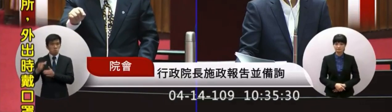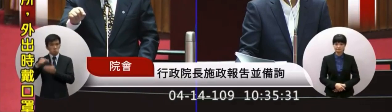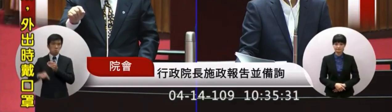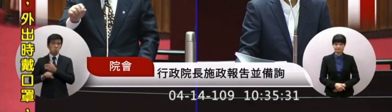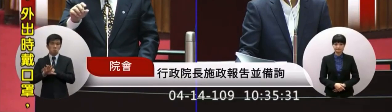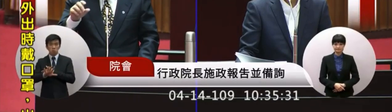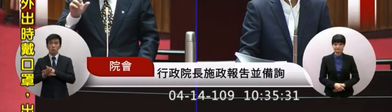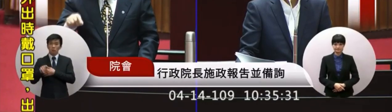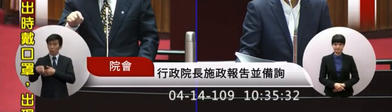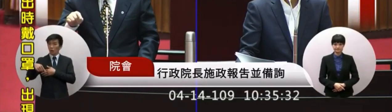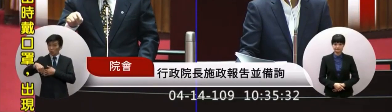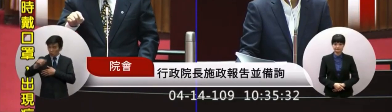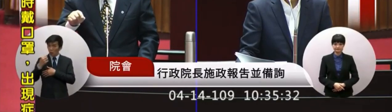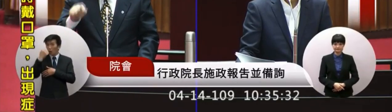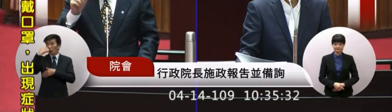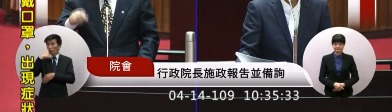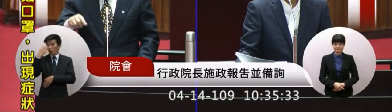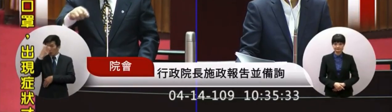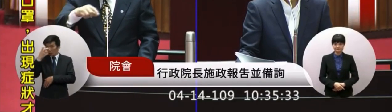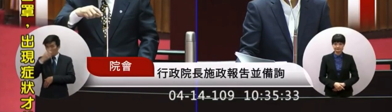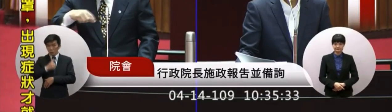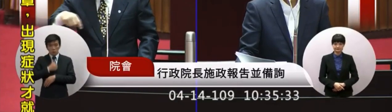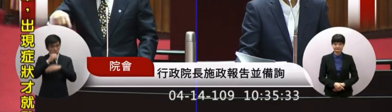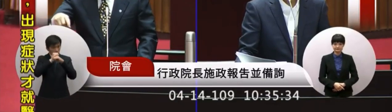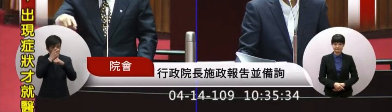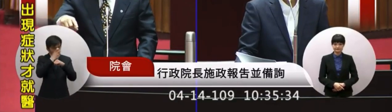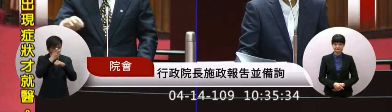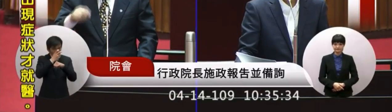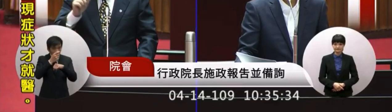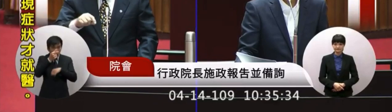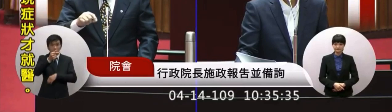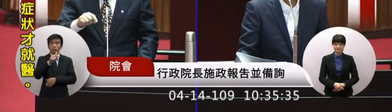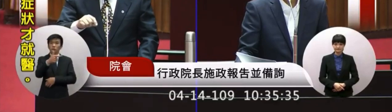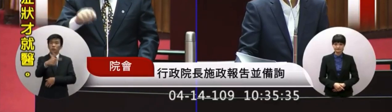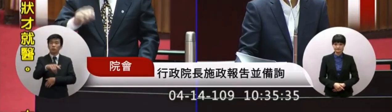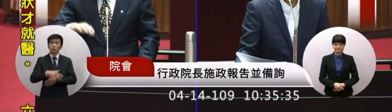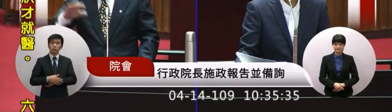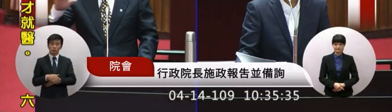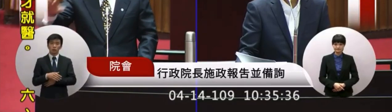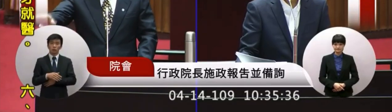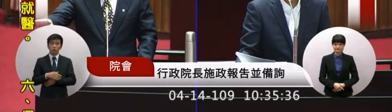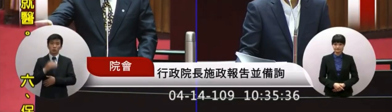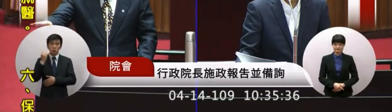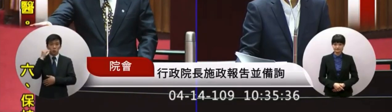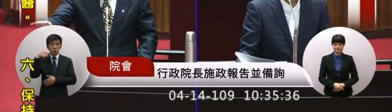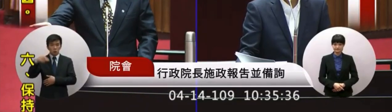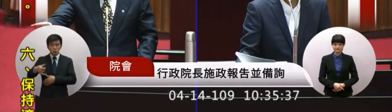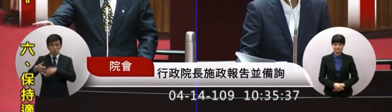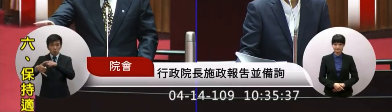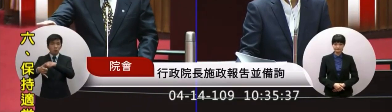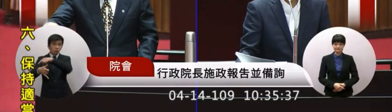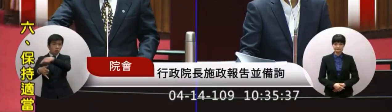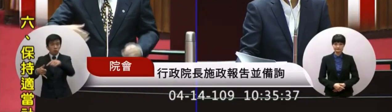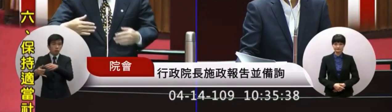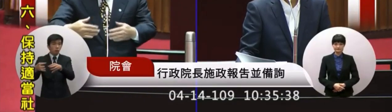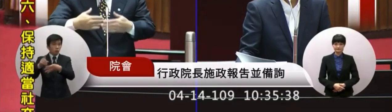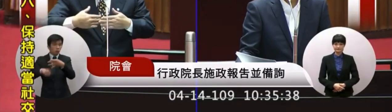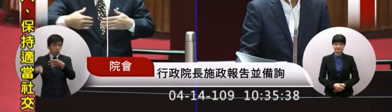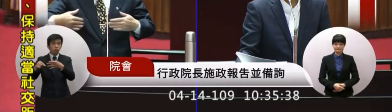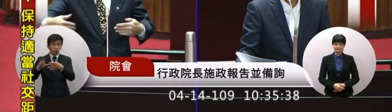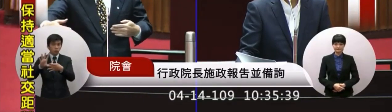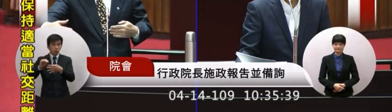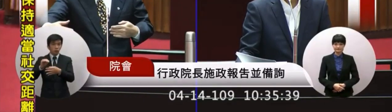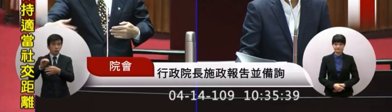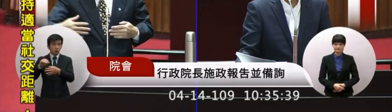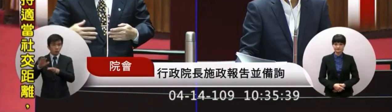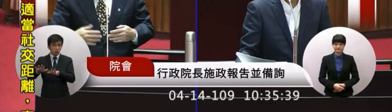检验而已，他并不是确诊。但是我们就把他周边的同仁可能有接触的，就请他先居家上班。那我们预先